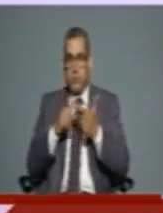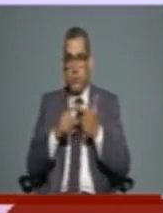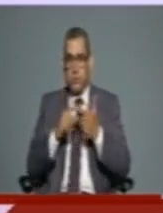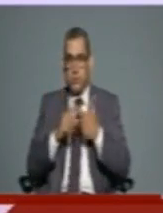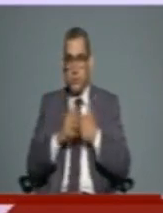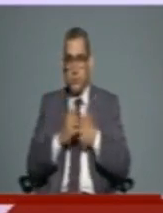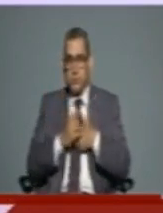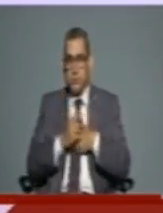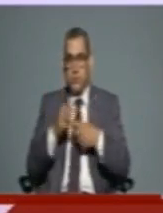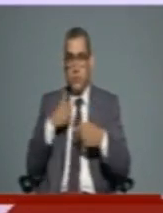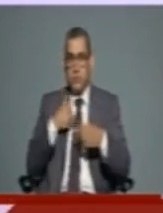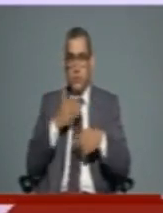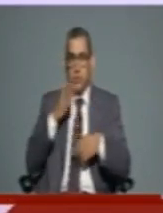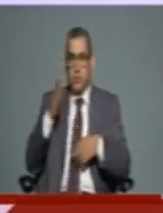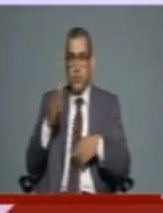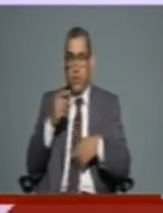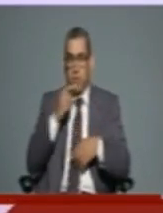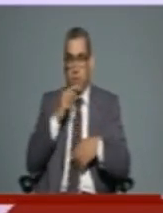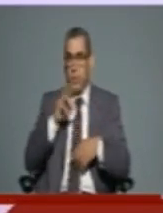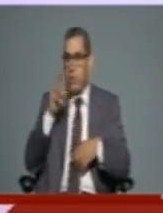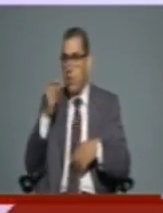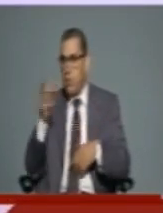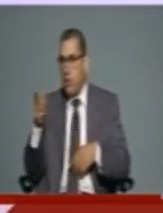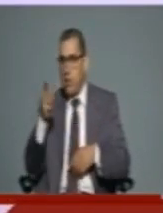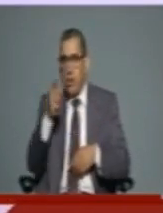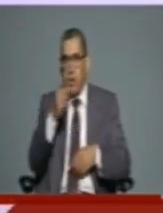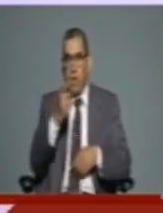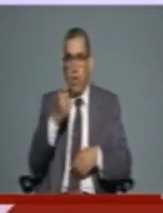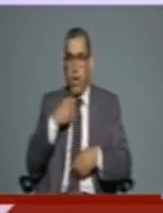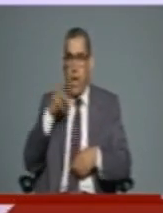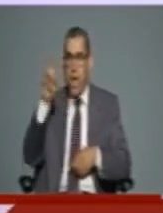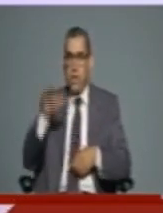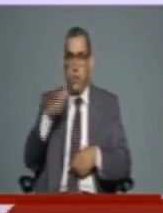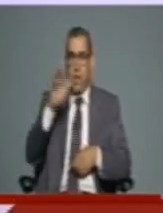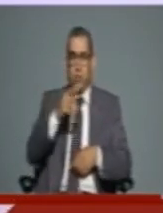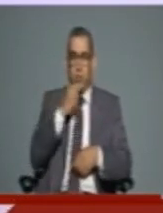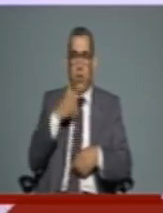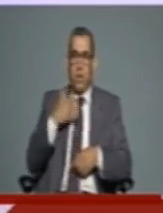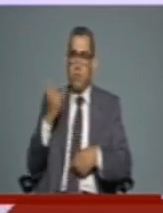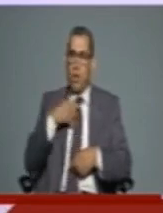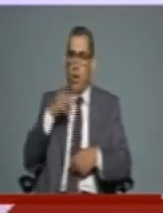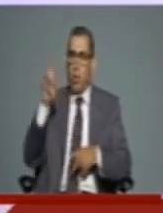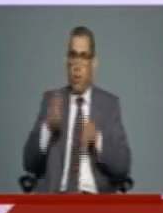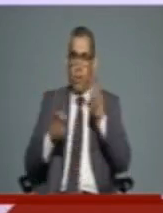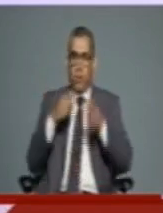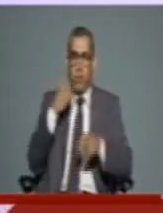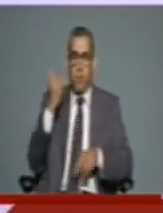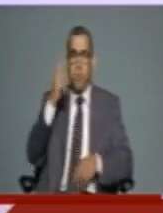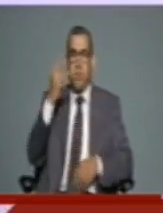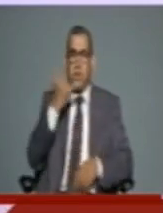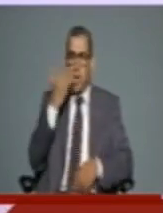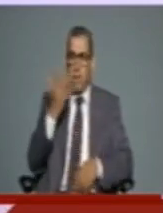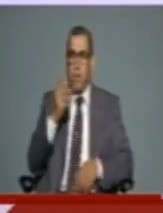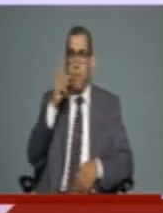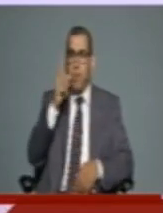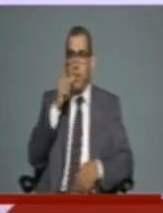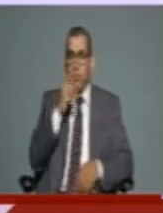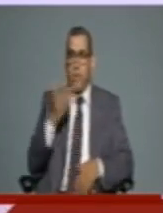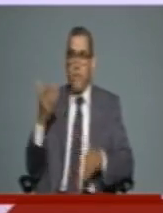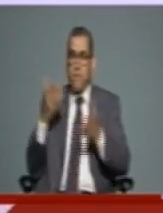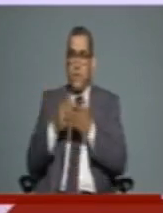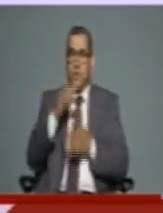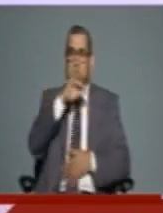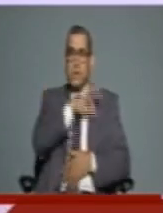ادخل واقفل التاجر ده واقفل التاجر ده واقفل التاجر ده، دي اسهل حاجه. ولكن لم تثمر ولم